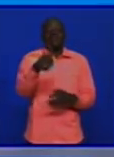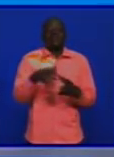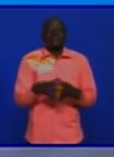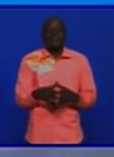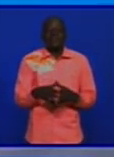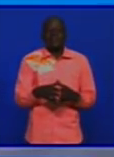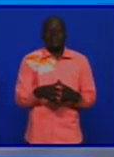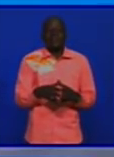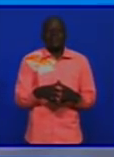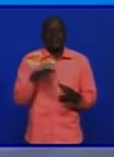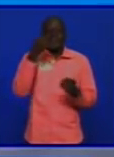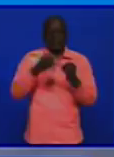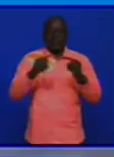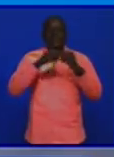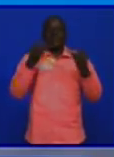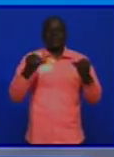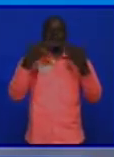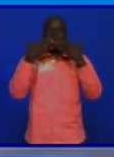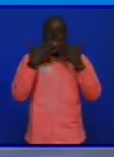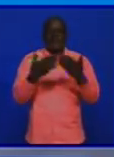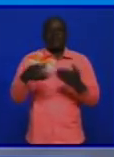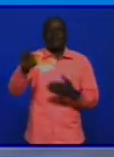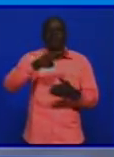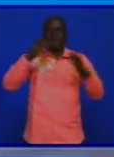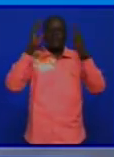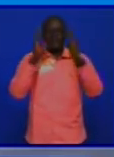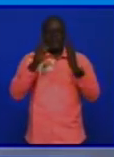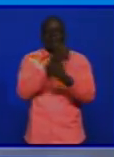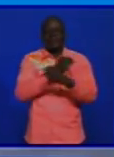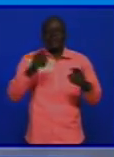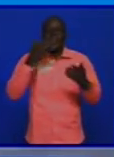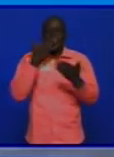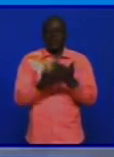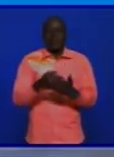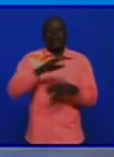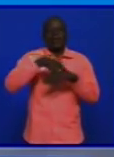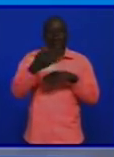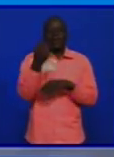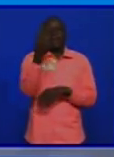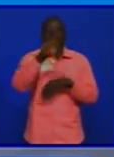Fin de ce journal. Merci de votre attention. Très bon après-midi à tous.